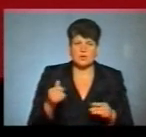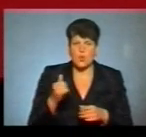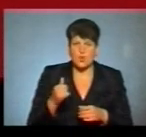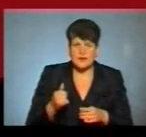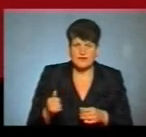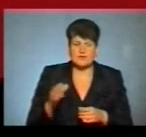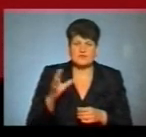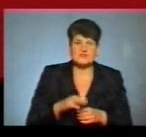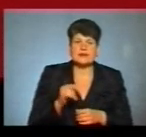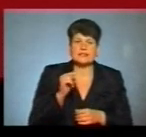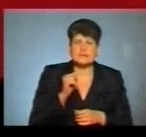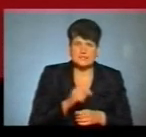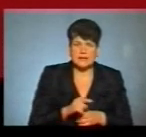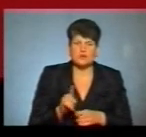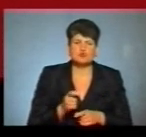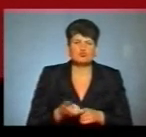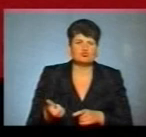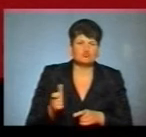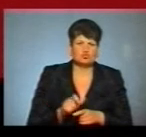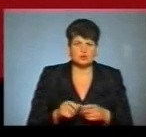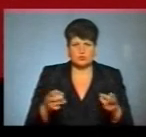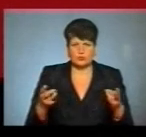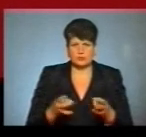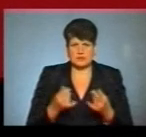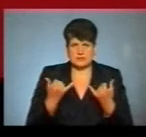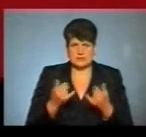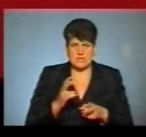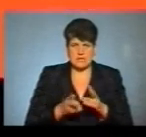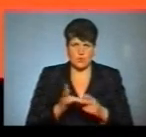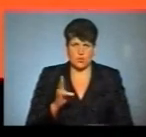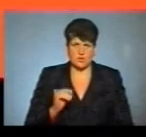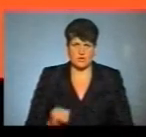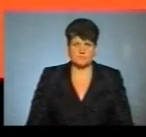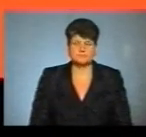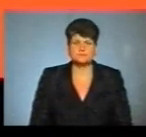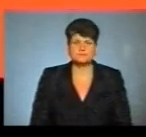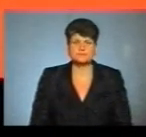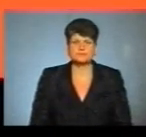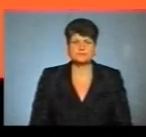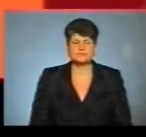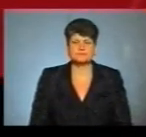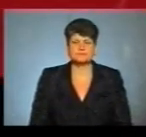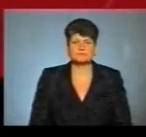Ну, тобто все те, що дуже таке необхідне зараз на кухні.